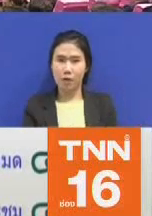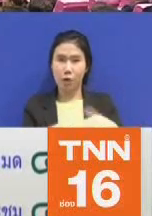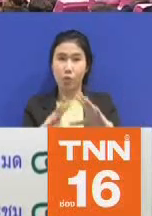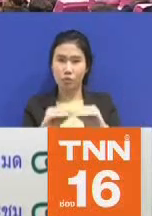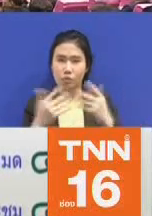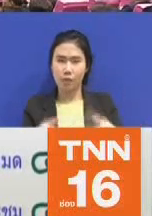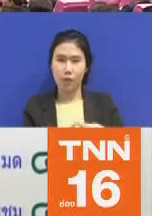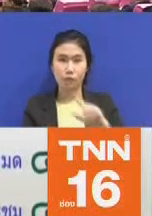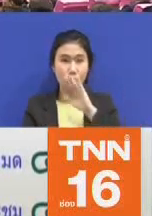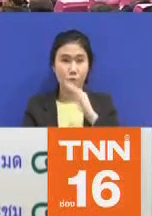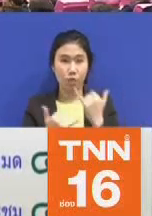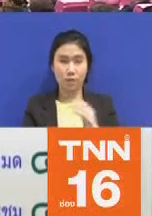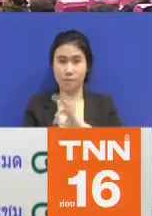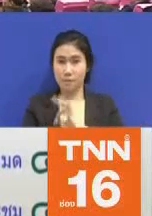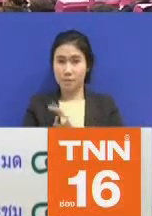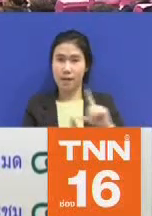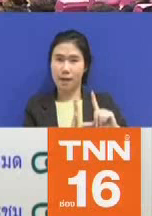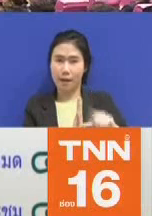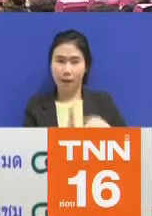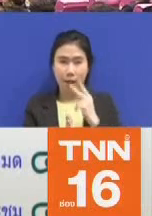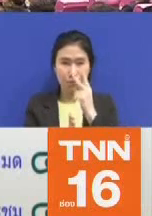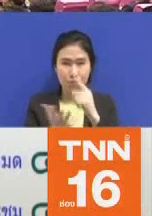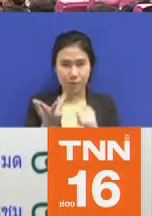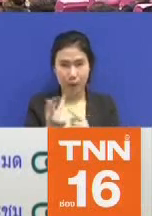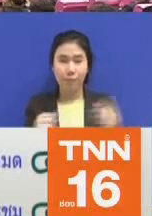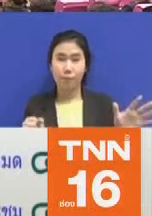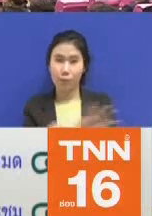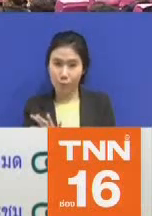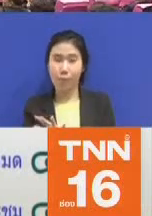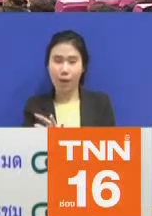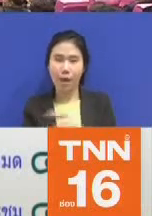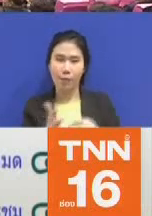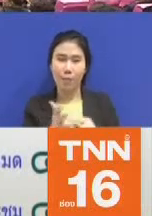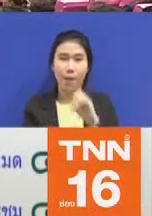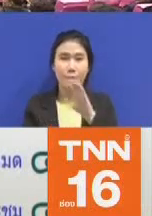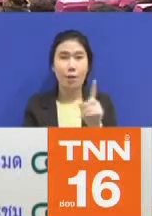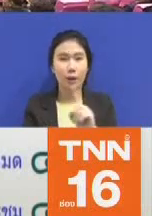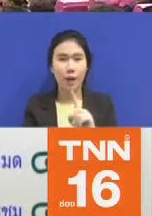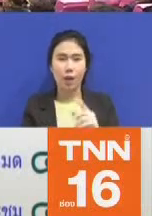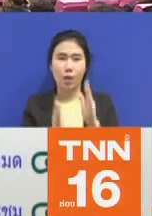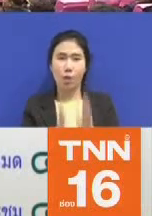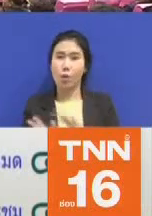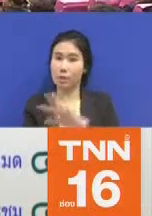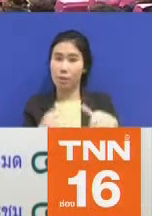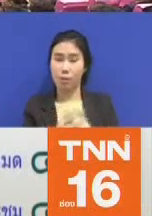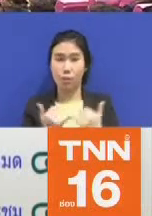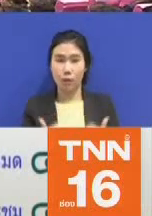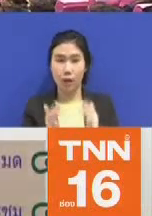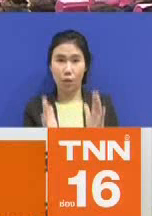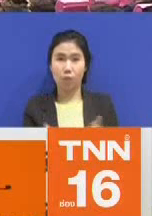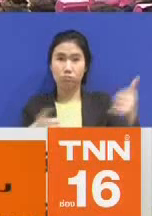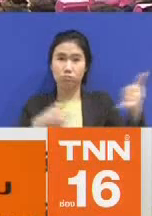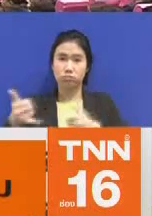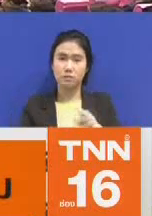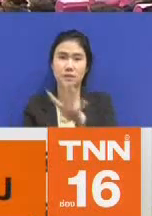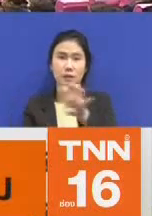รครับโดยในมุมซ้ายมือนะครับที่เห็นเป็นเก้าอี้สีฟ้าเป็นที่นั่งของสสจากพรรคพลังประชารัฐนะครับโด